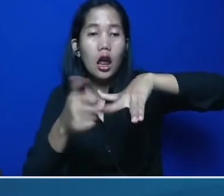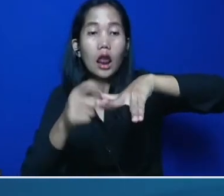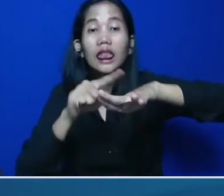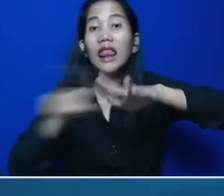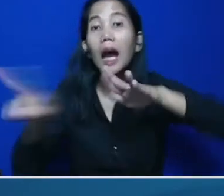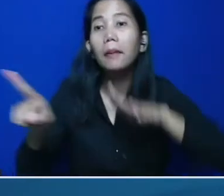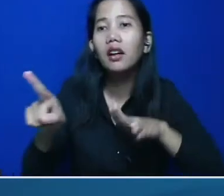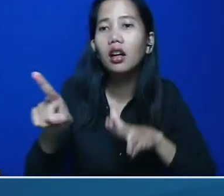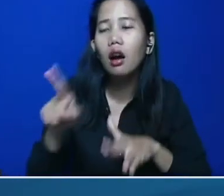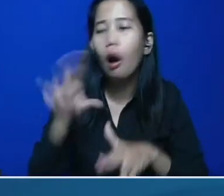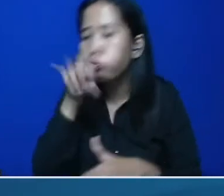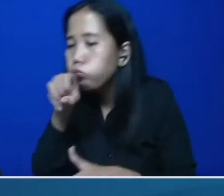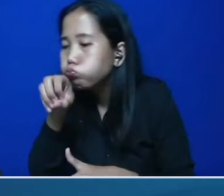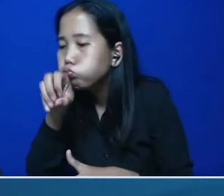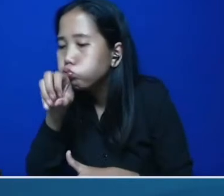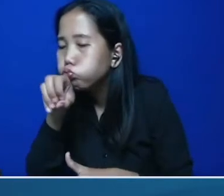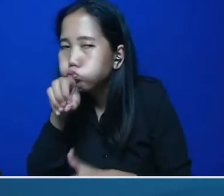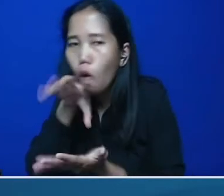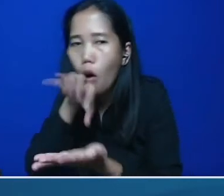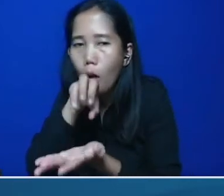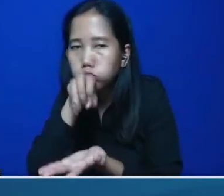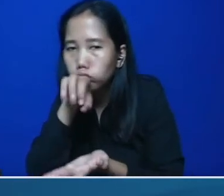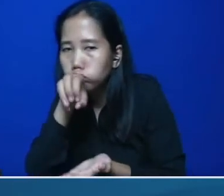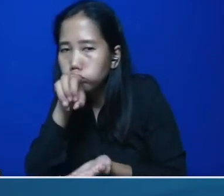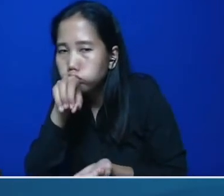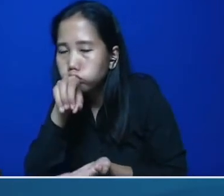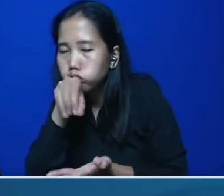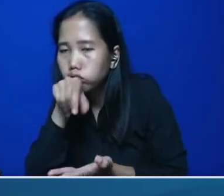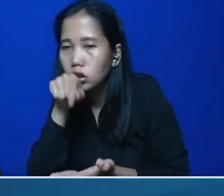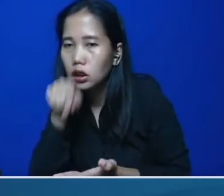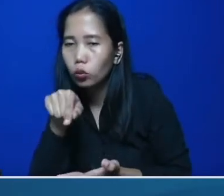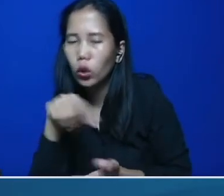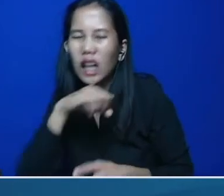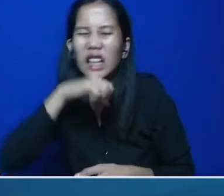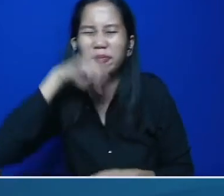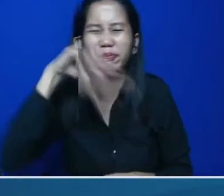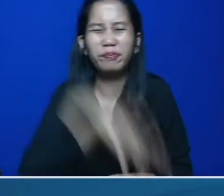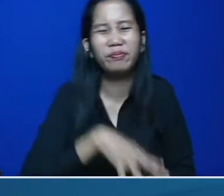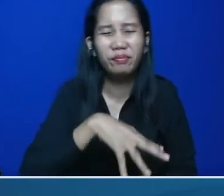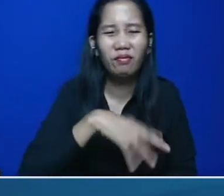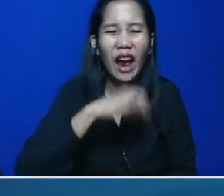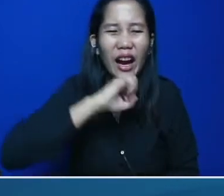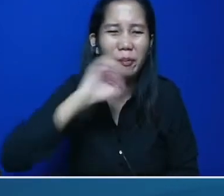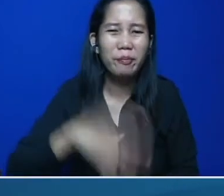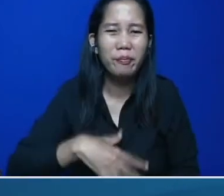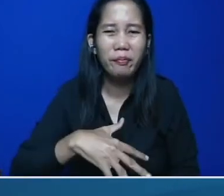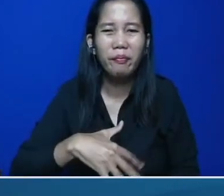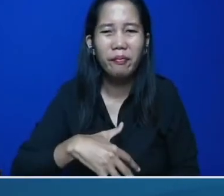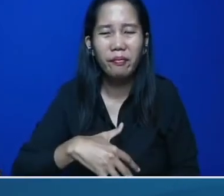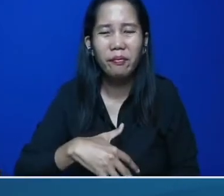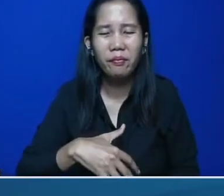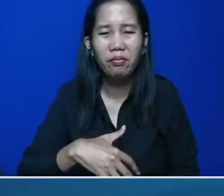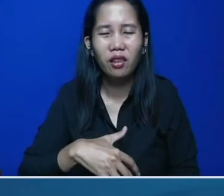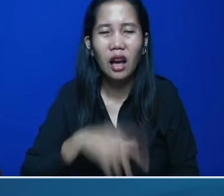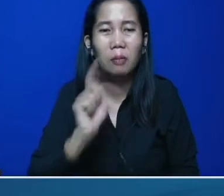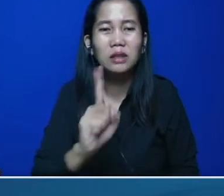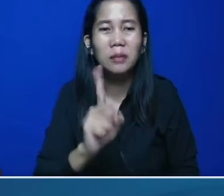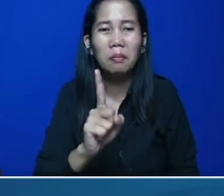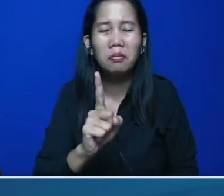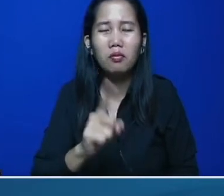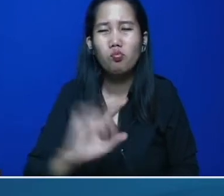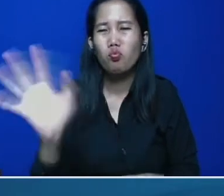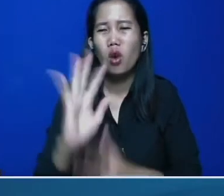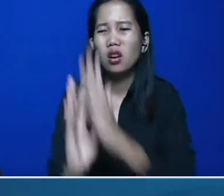daging binatang-binatang itu janganlah kamu makan dan bangkainya janganlah kamu